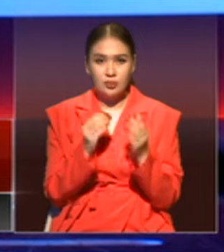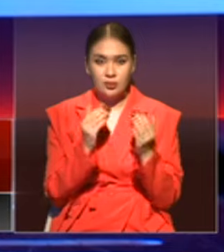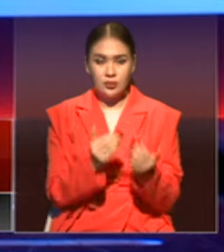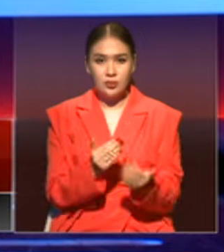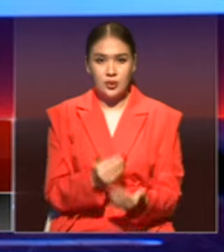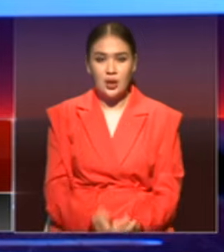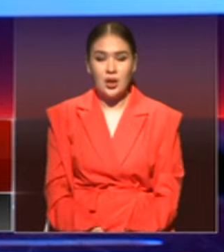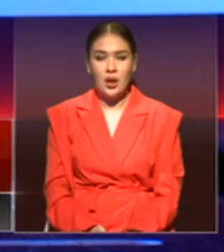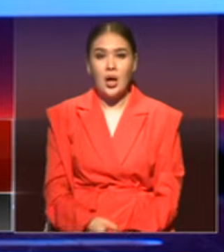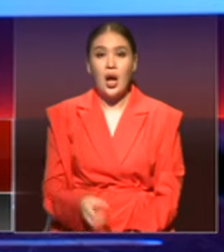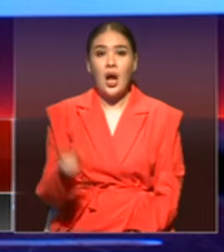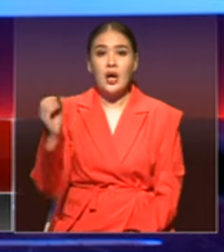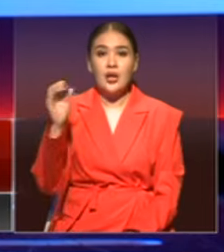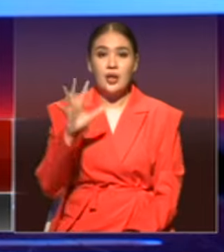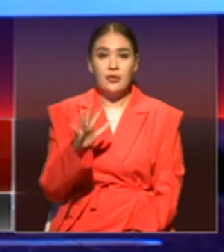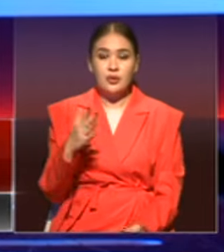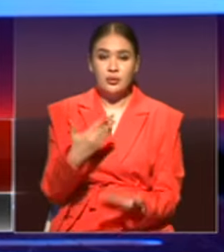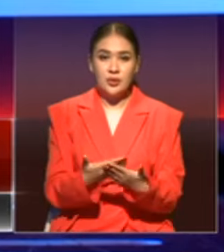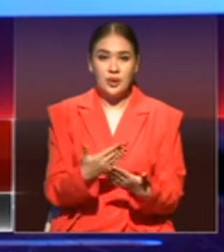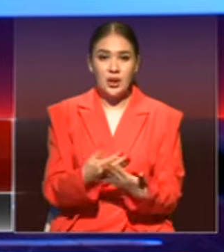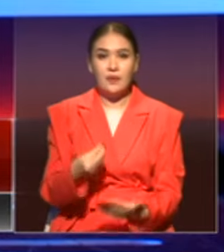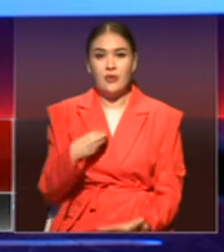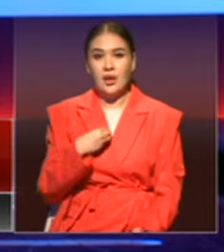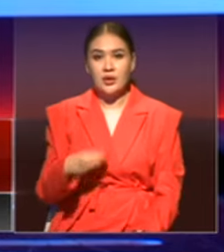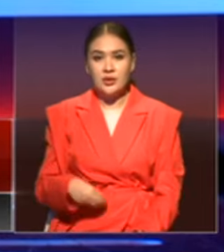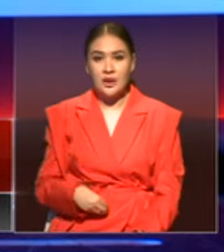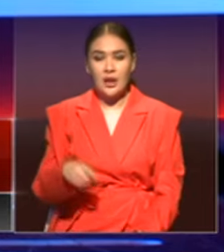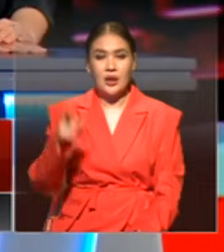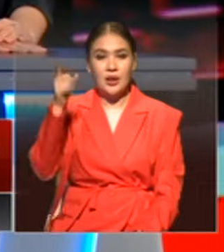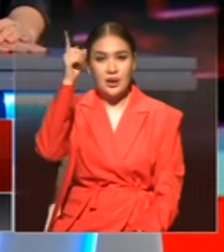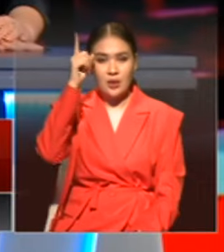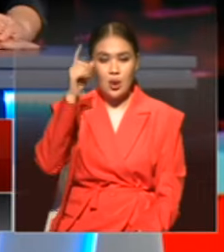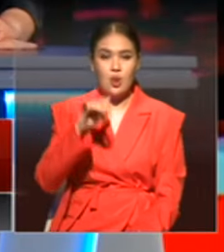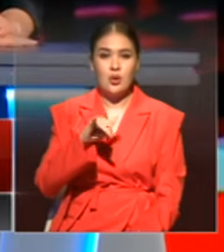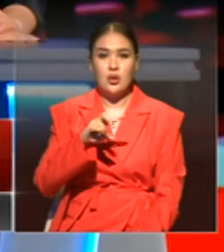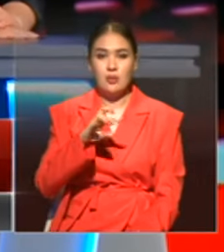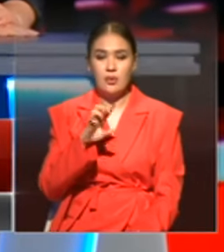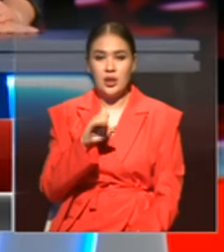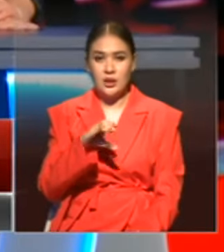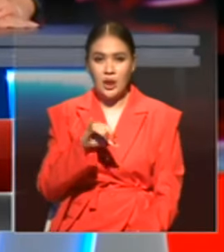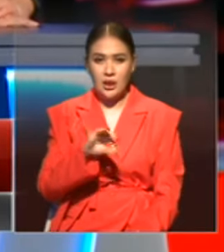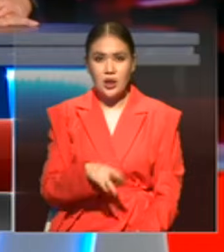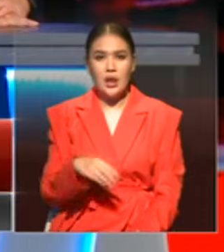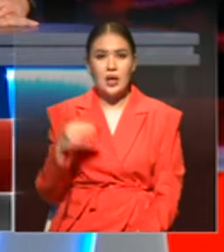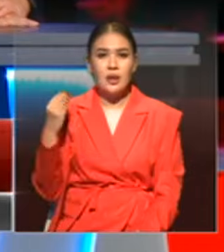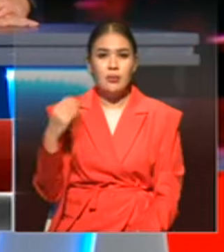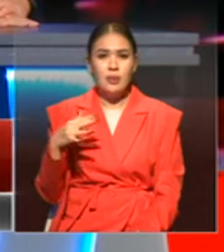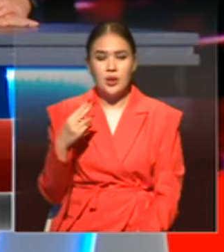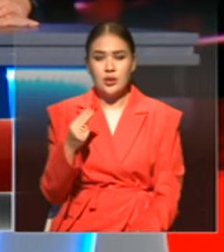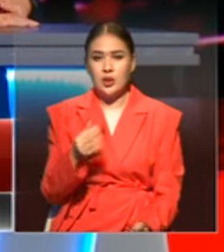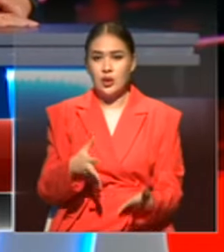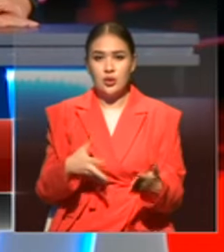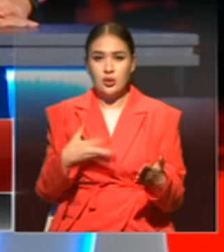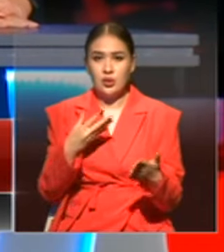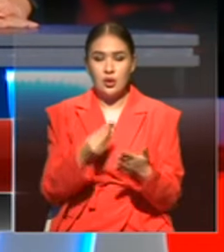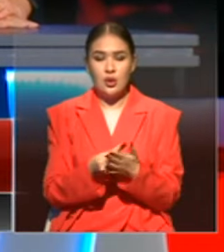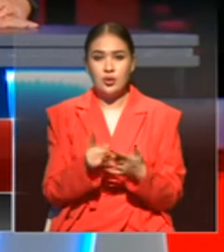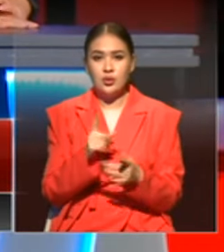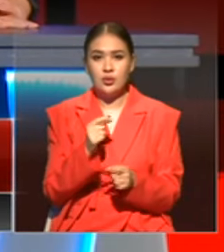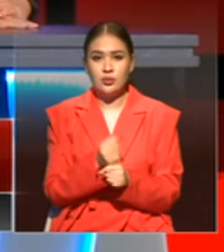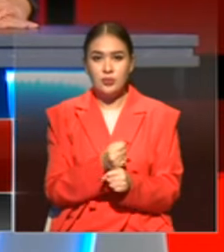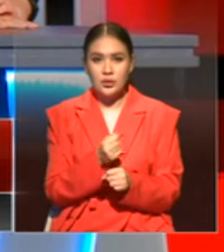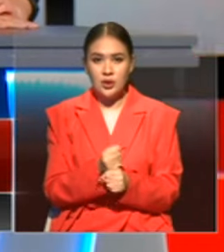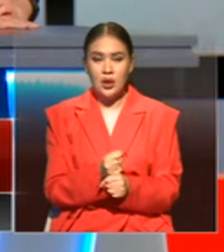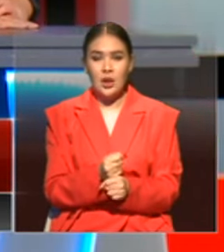Ал Еуропа, мысалы Франция, Германия, Ұлыбританияның тұрғындары қымбат сұмдық ақша төлейді. Осы сұрыптау үшін төлейді,